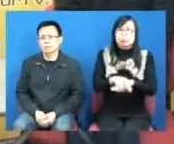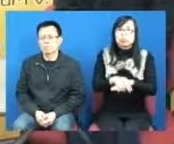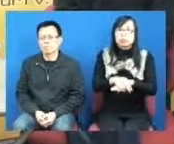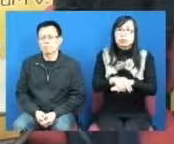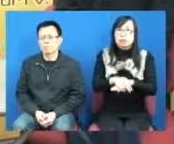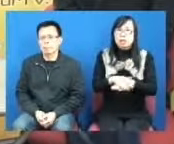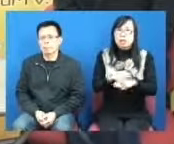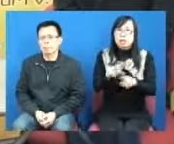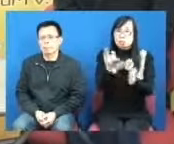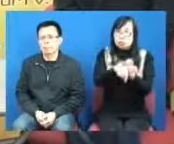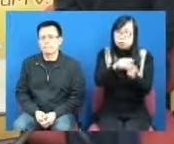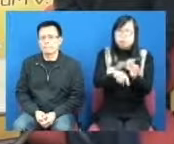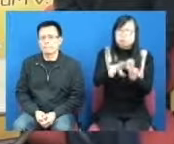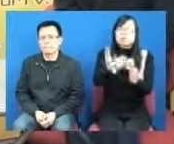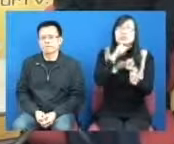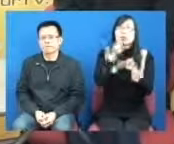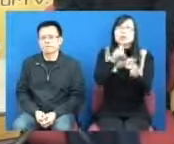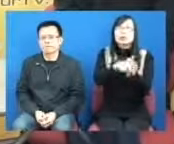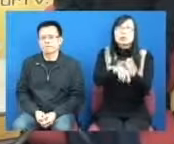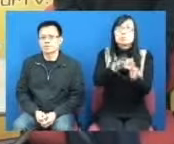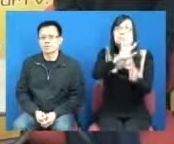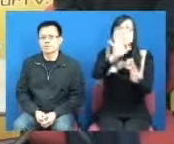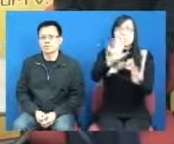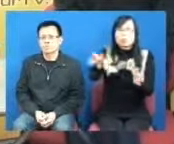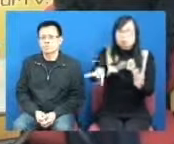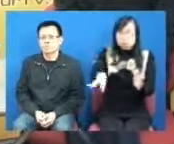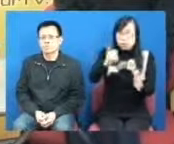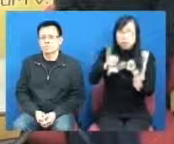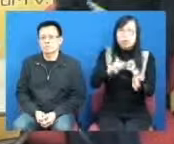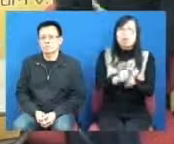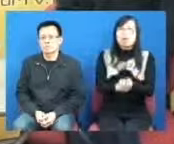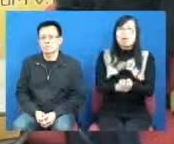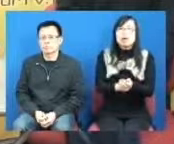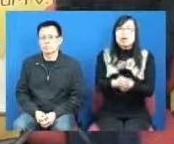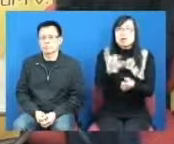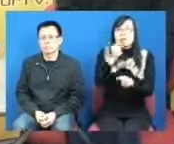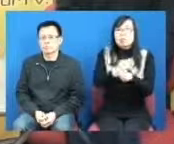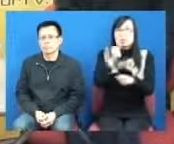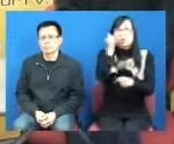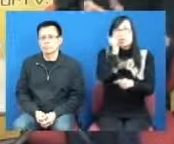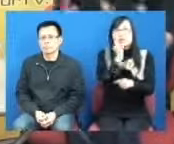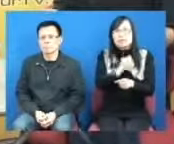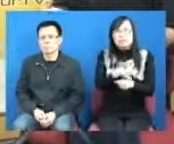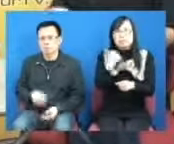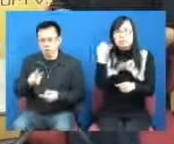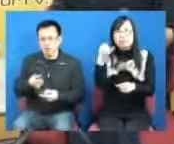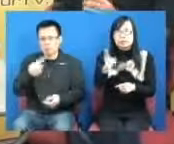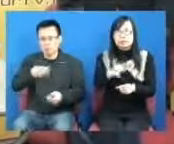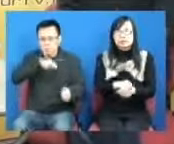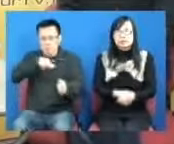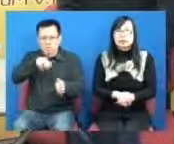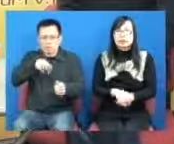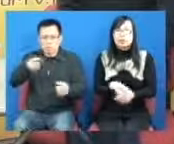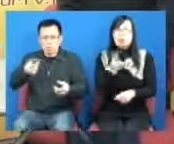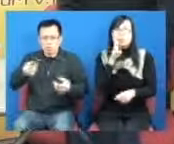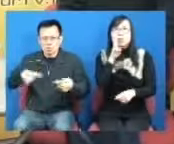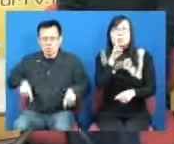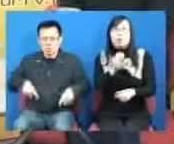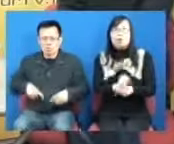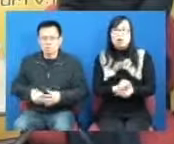你有了儲備如果不用的話做老人家覺得是不行的他應該只是守財如果你說